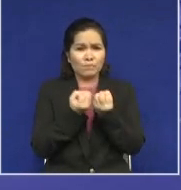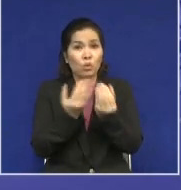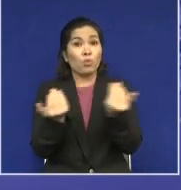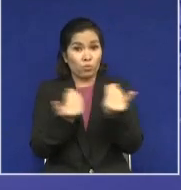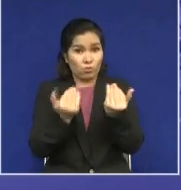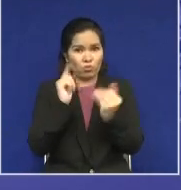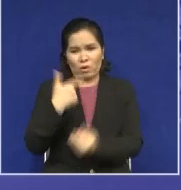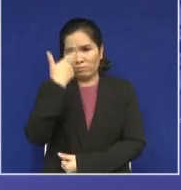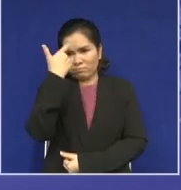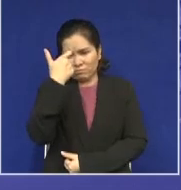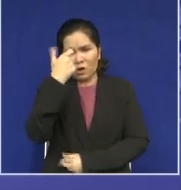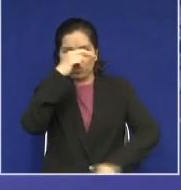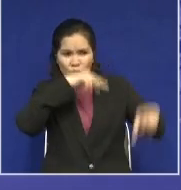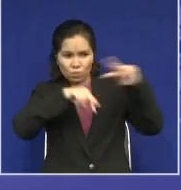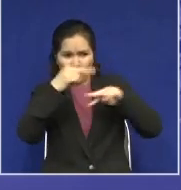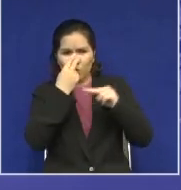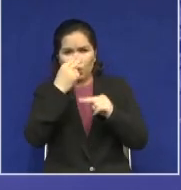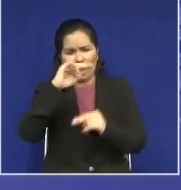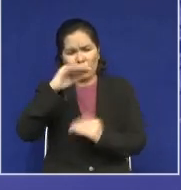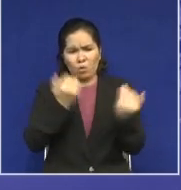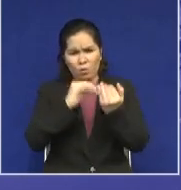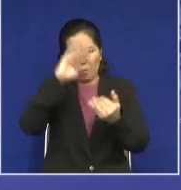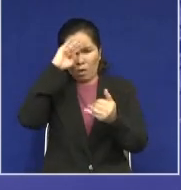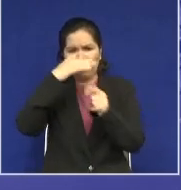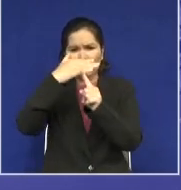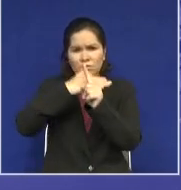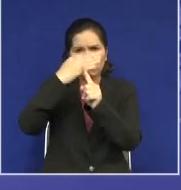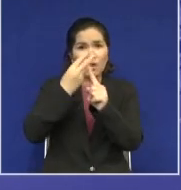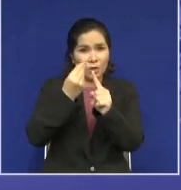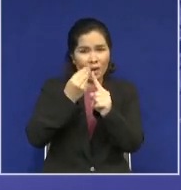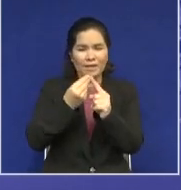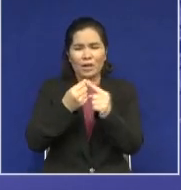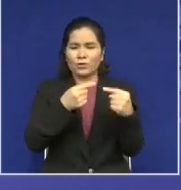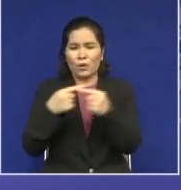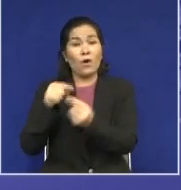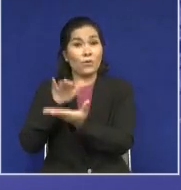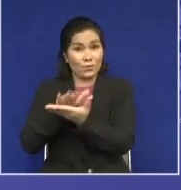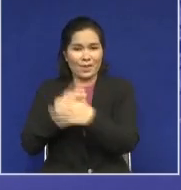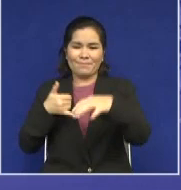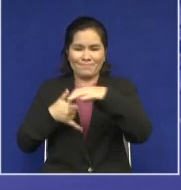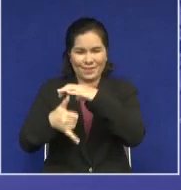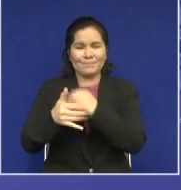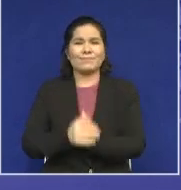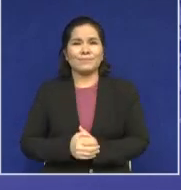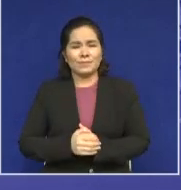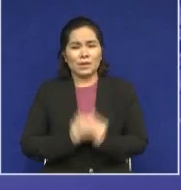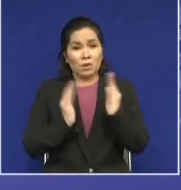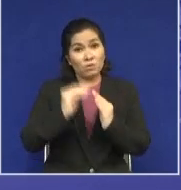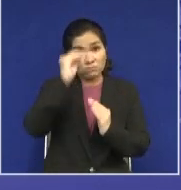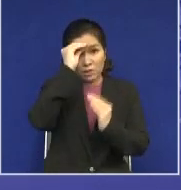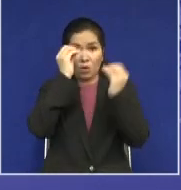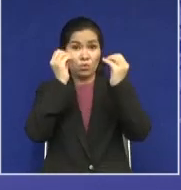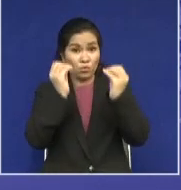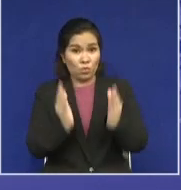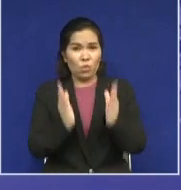ะคะที่จะต้องมีการคัดกรองอุณหภูมิของนักเรียนก่อนที่จะมีการเข้าเรียนค่ะแล้วก็มีการให้นักเรียนนะคะรวมถึงคุณครูและบุคล